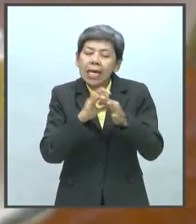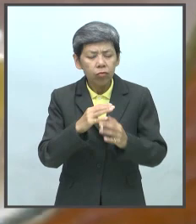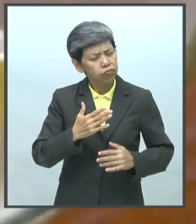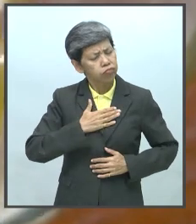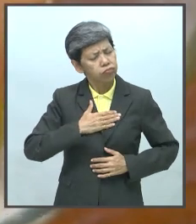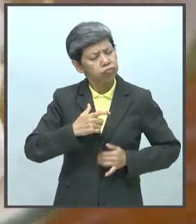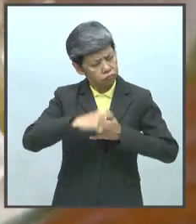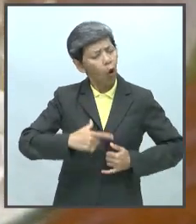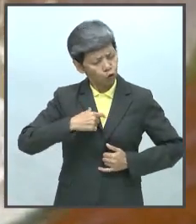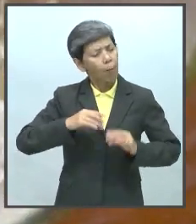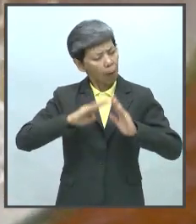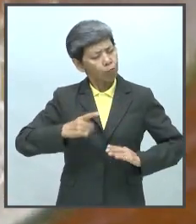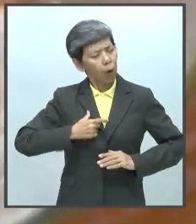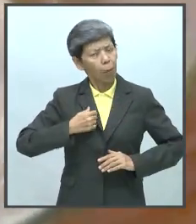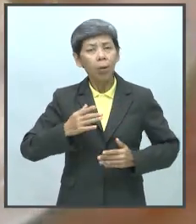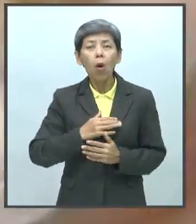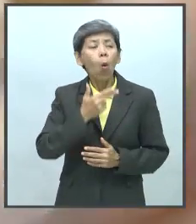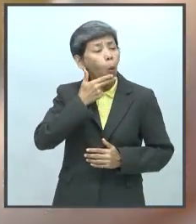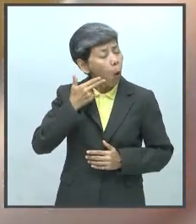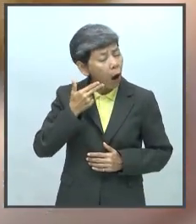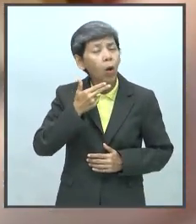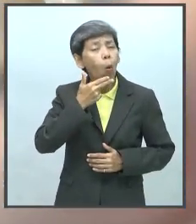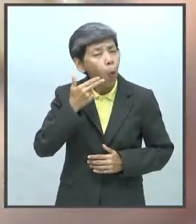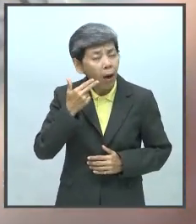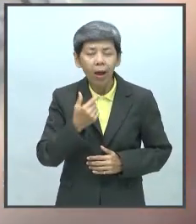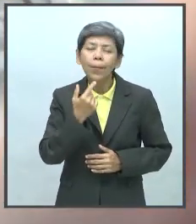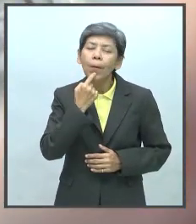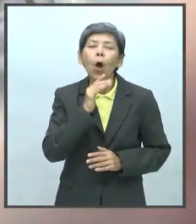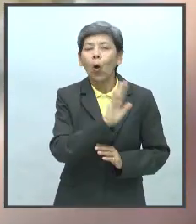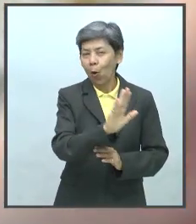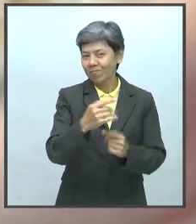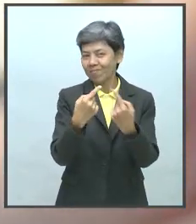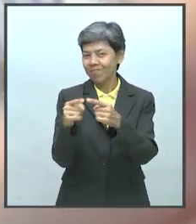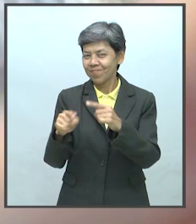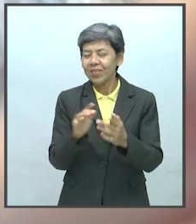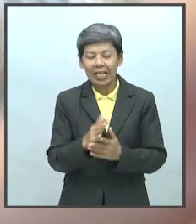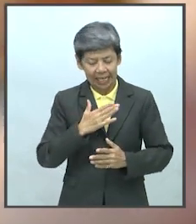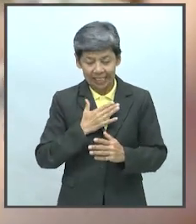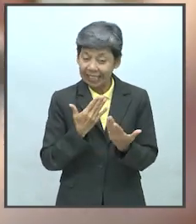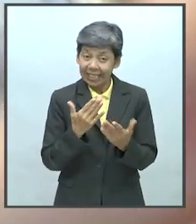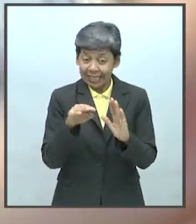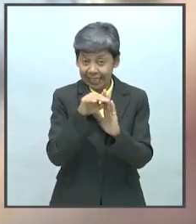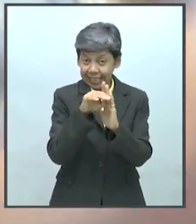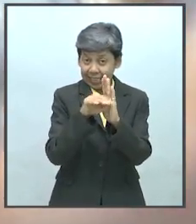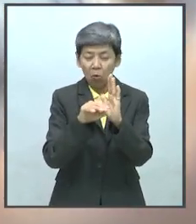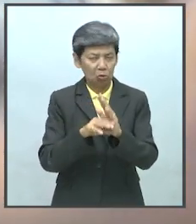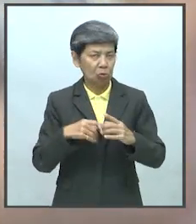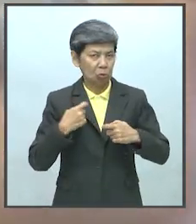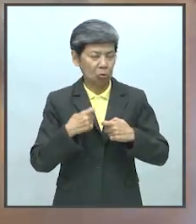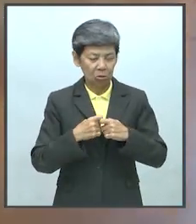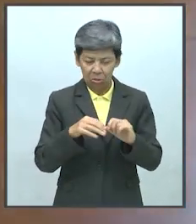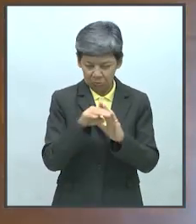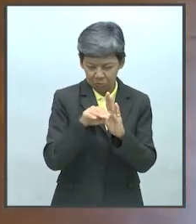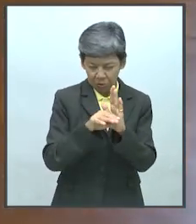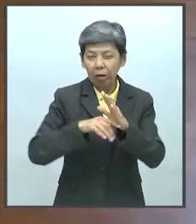ความพึงพอใจส่วนบุคคลนะถ้าชอบหวาน อร่อย ชอบ แต่ละคนไม่เหมือนกัน ใช่ครับดังนั้นก็เลยค่อนข้างจะยากหน่อยใน